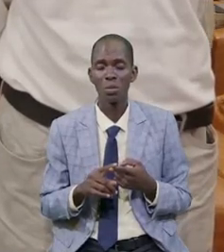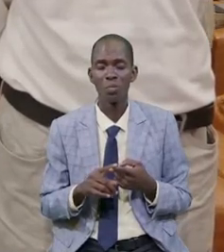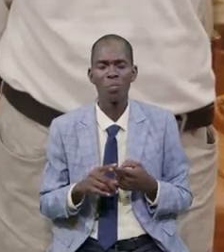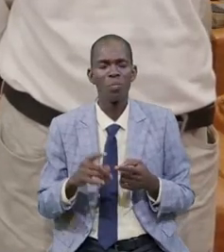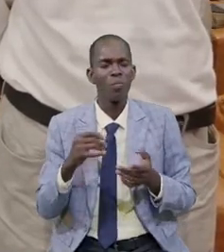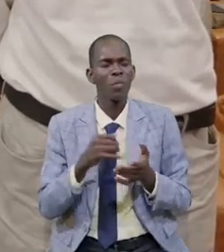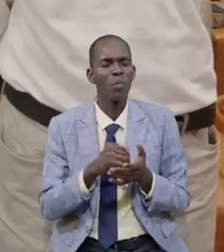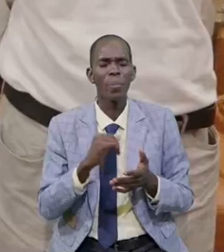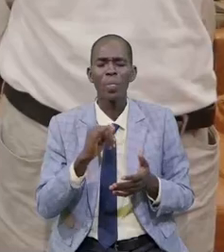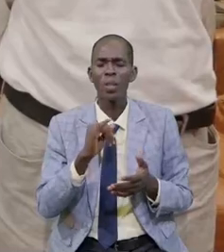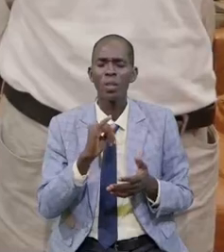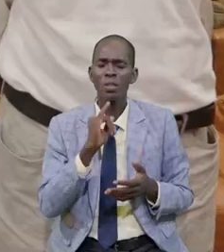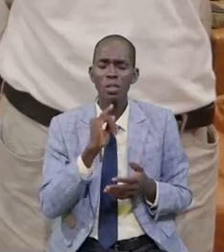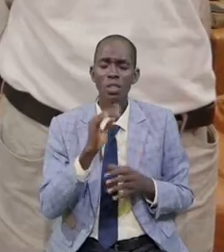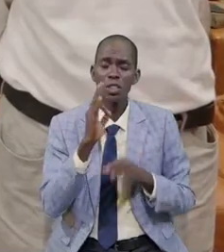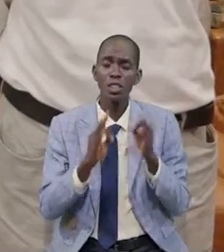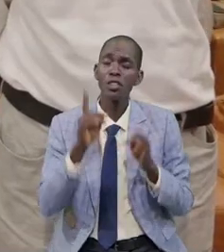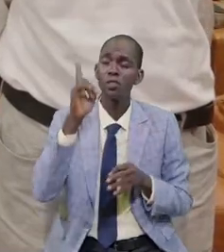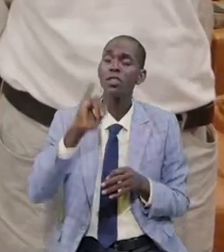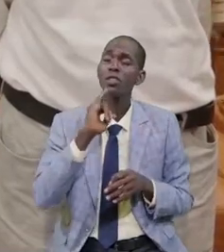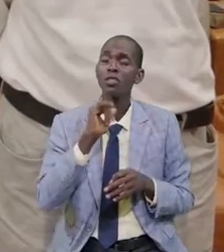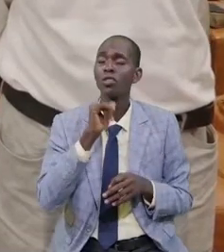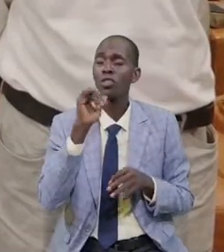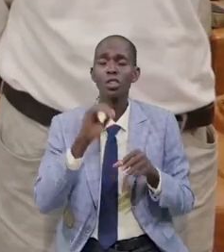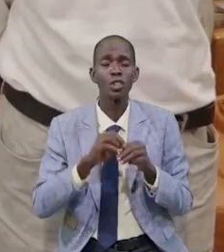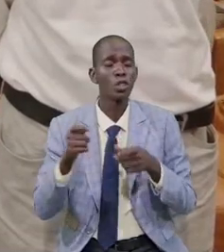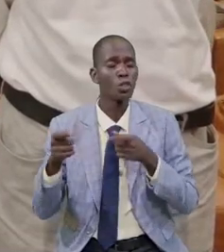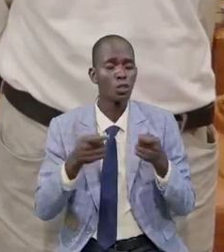s'il ne contrôle pas votre langue,